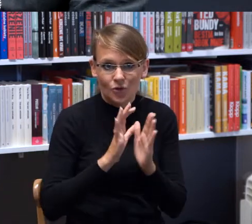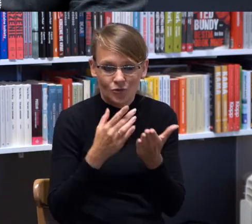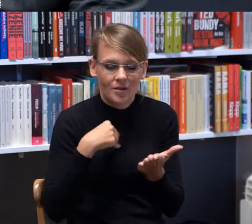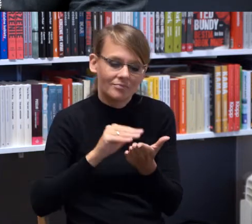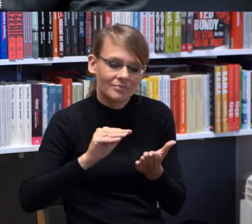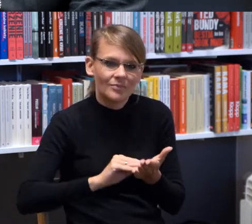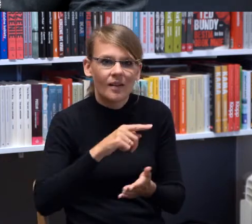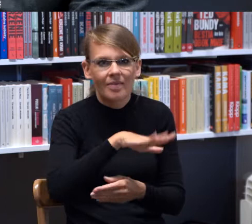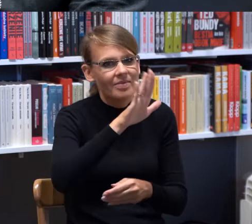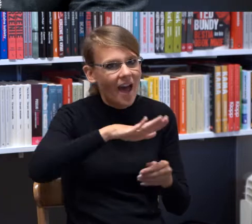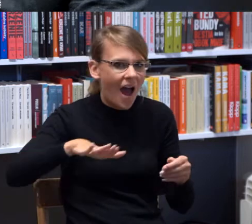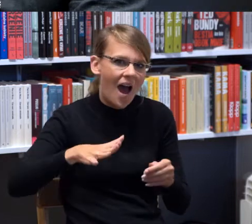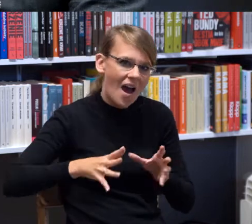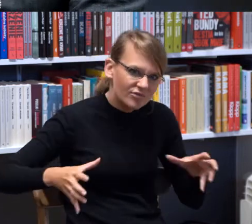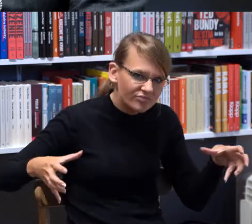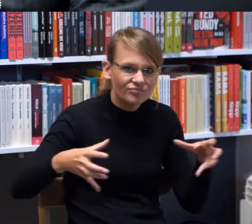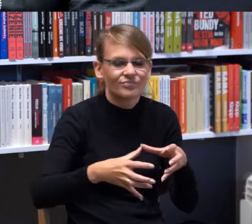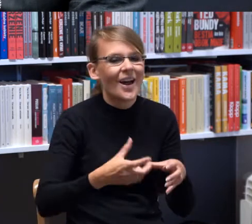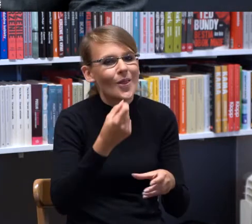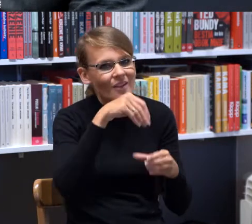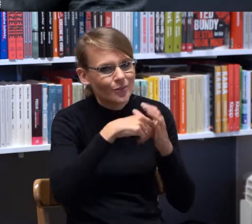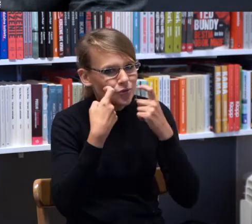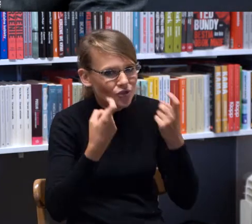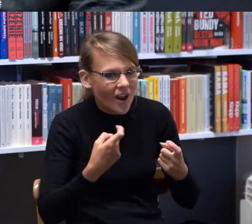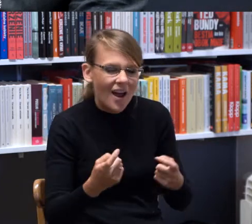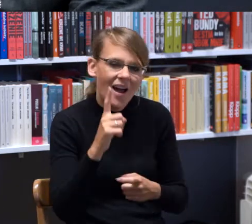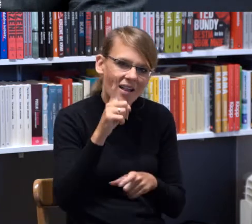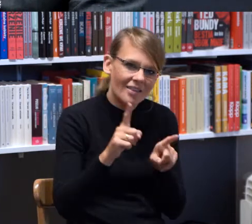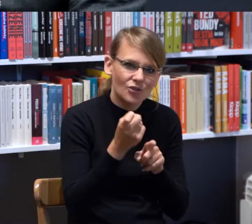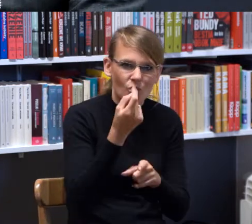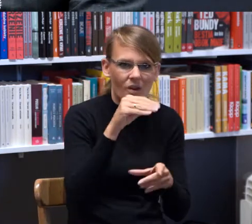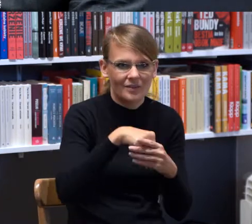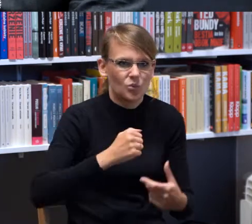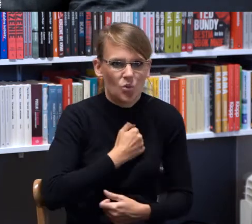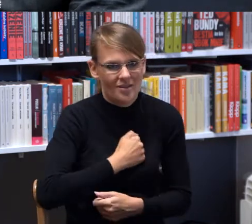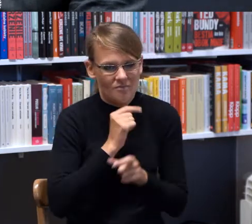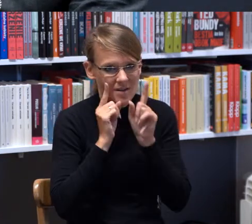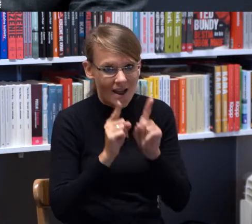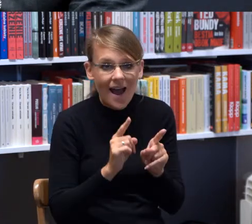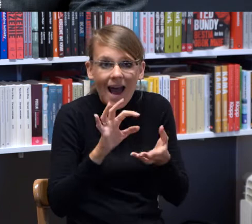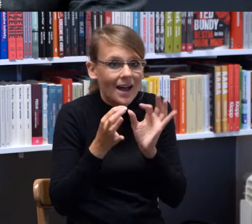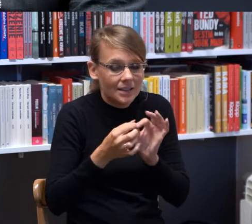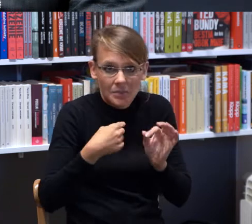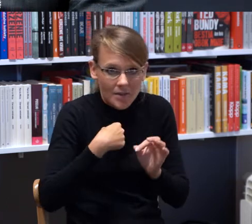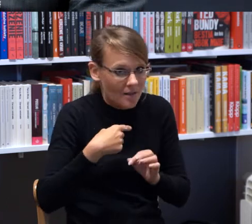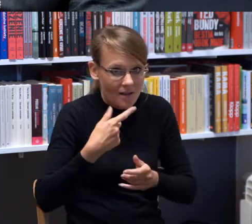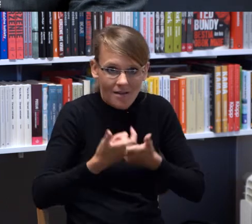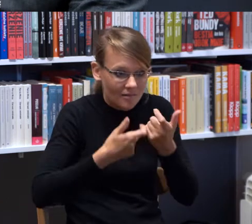taki narodowy zryw. Trochę w tym żartu, a trochę niestety smutnej prawdy. No ale gdybym nie zagłębiła się właśnie w